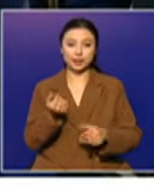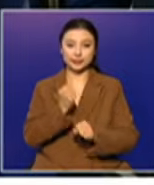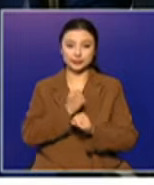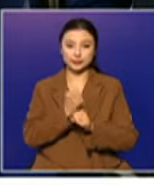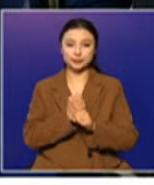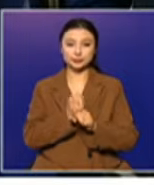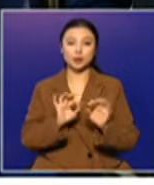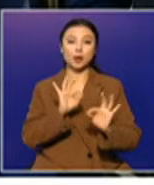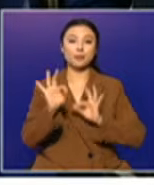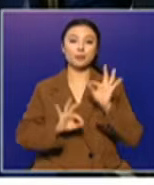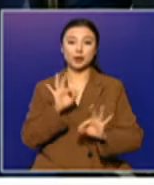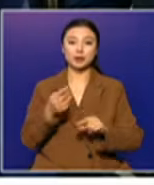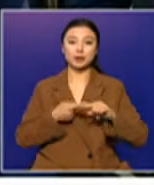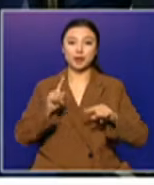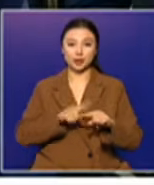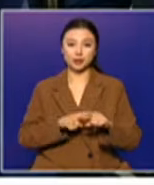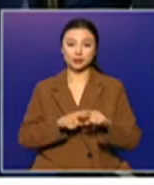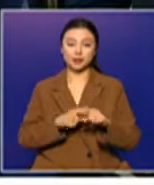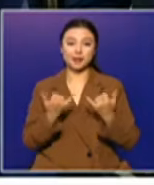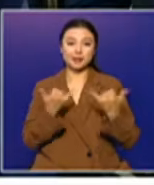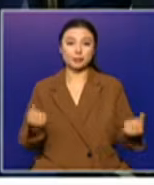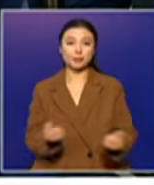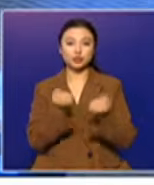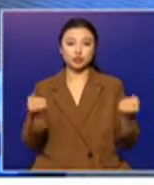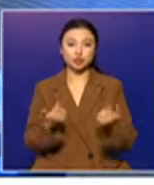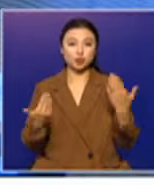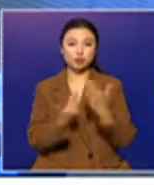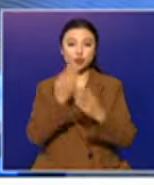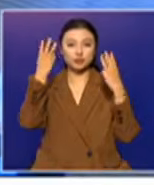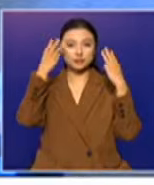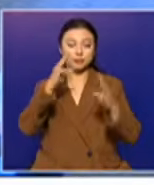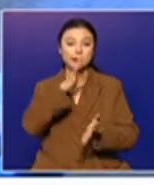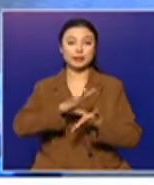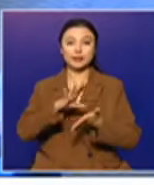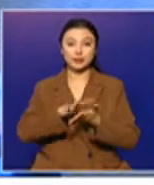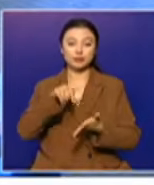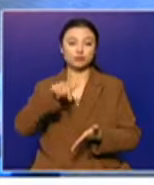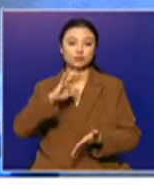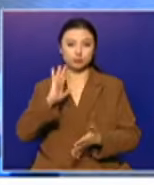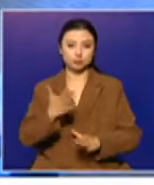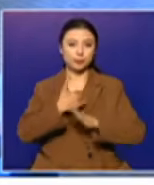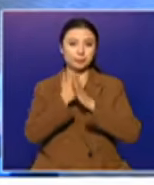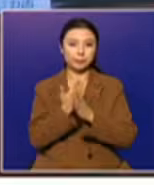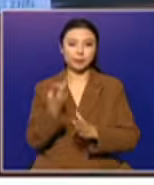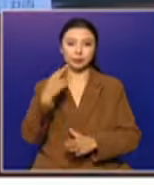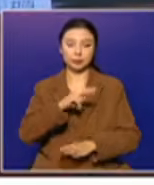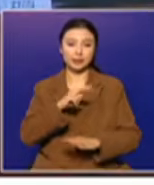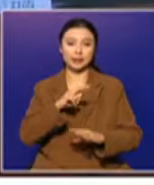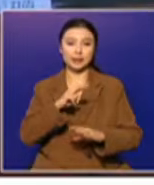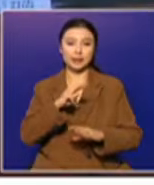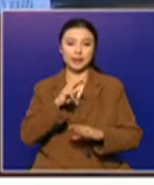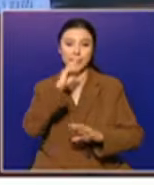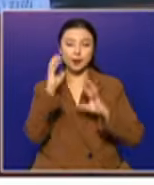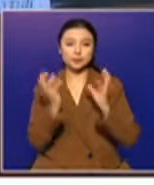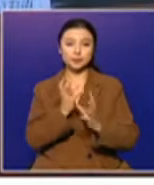отырмыз. Жоба озық технологияларды қолданысқа енгізеді. Заманауи жел қондырғылары қолданылатын болады. Өндірістік үдерістерді басқару